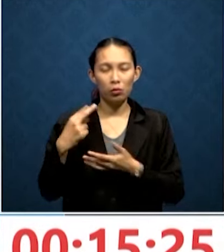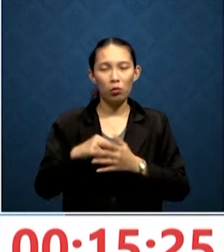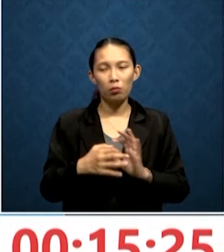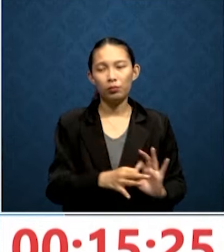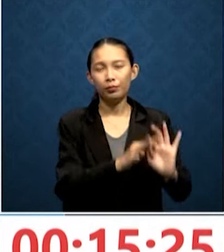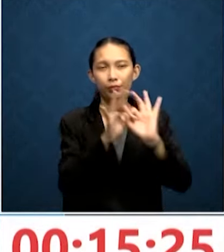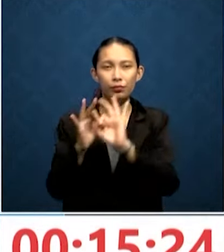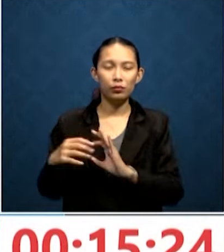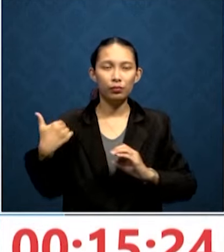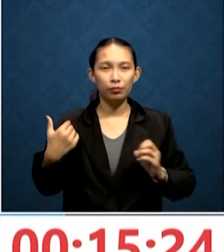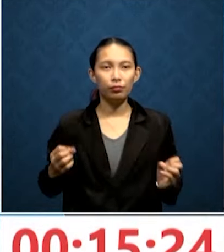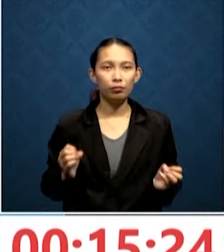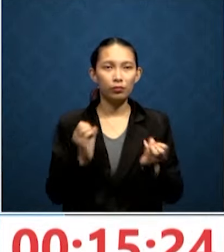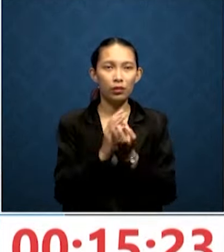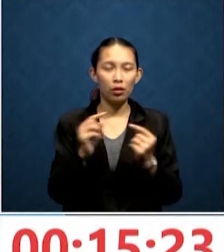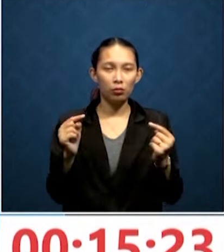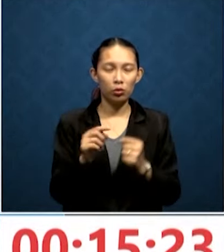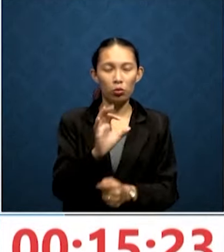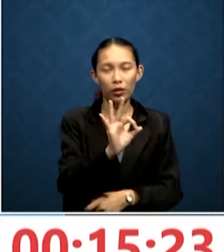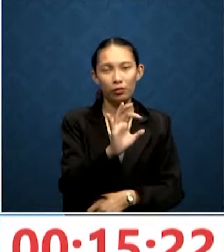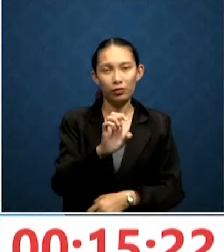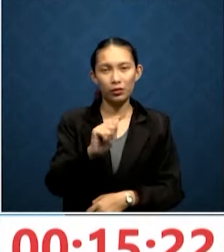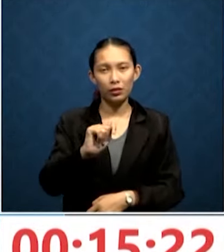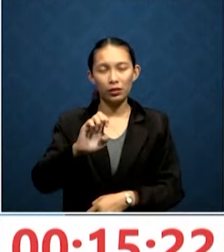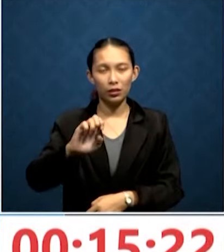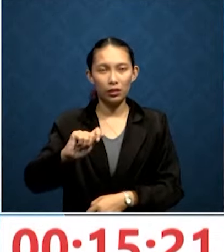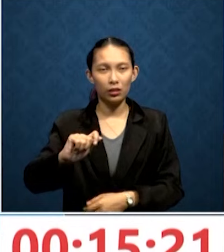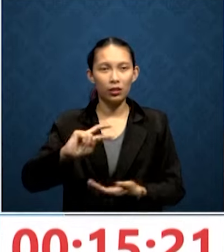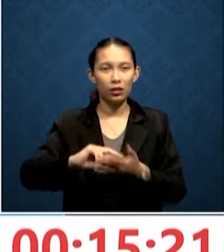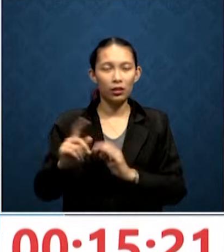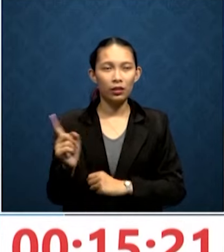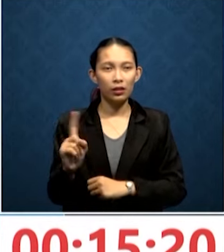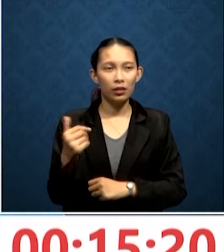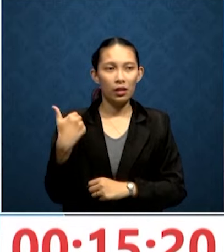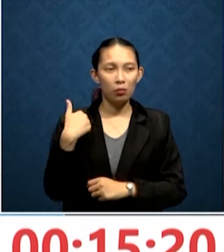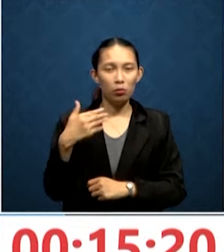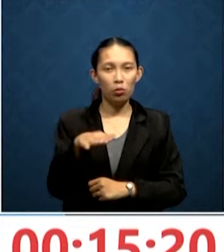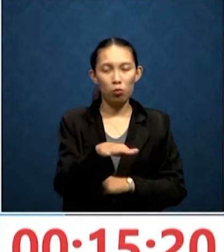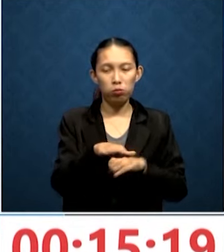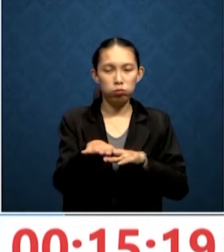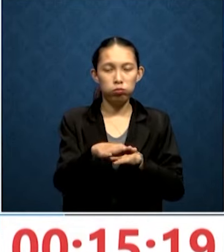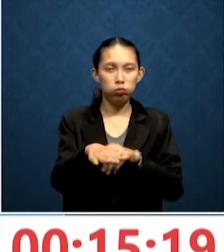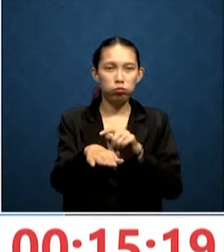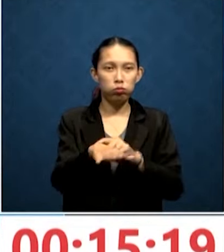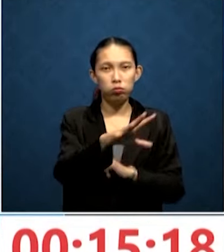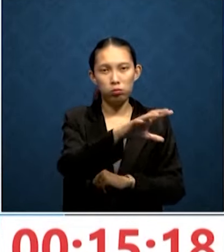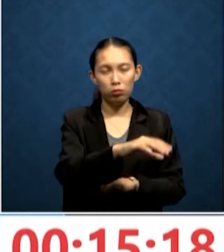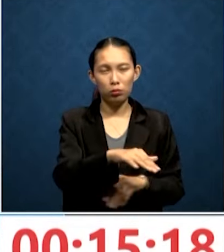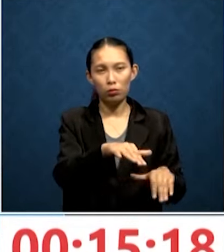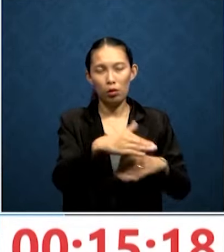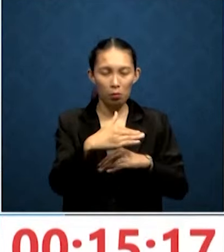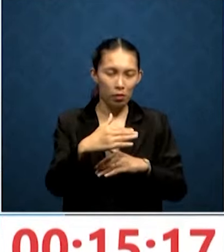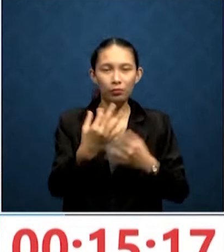งที่ได้รับผลกระทบจาก FTAที่เปิดโอกาสให้นำหัวรถขนส่งสินค้าเข้ามาในประเทศอย่างเส